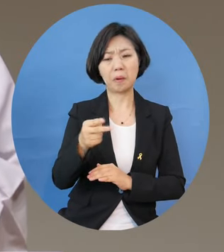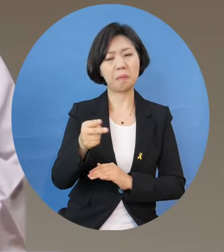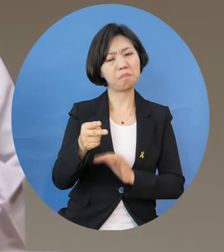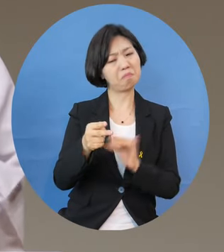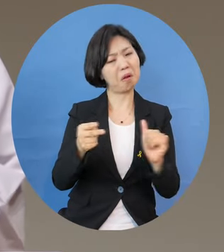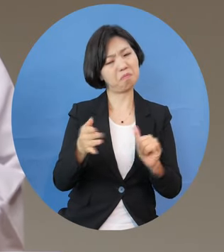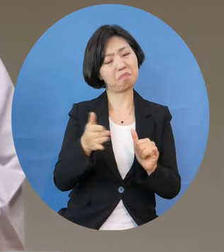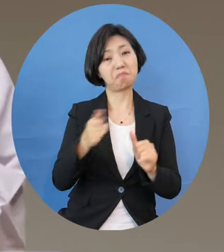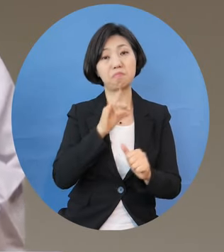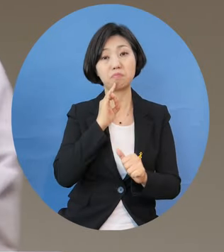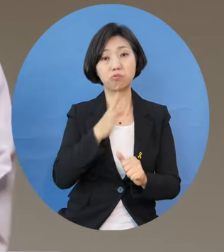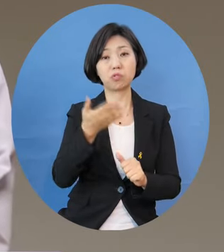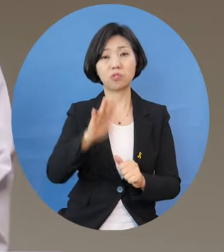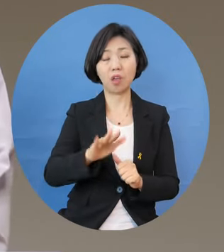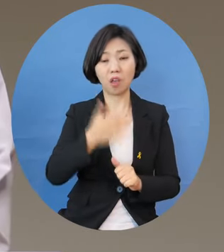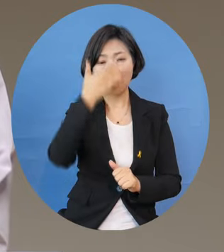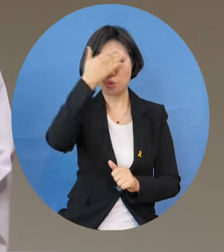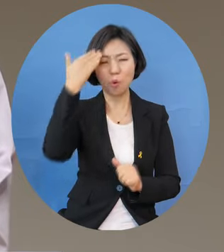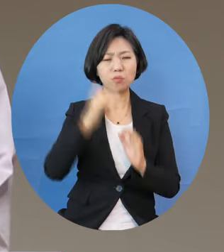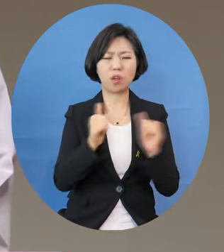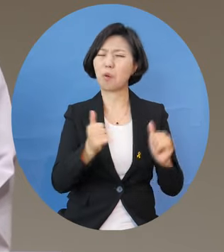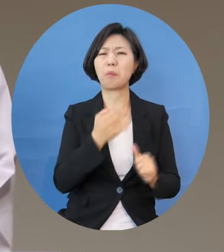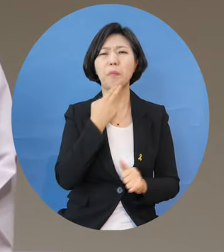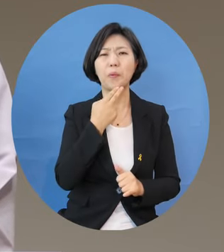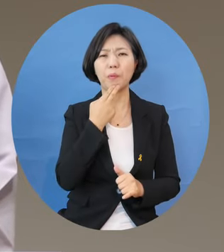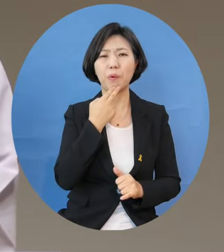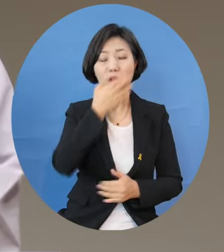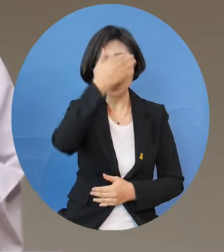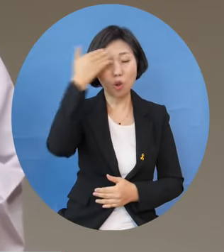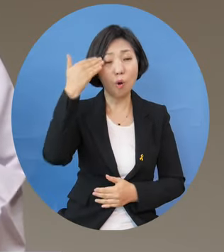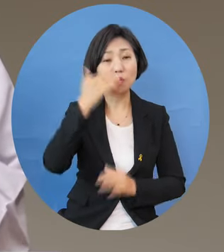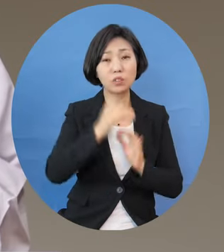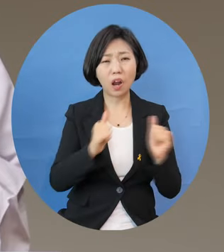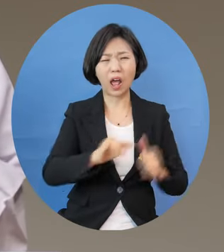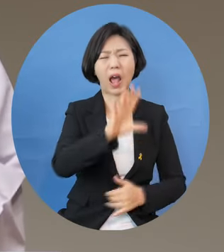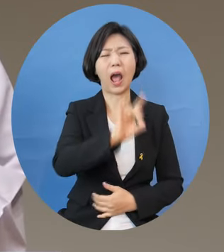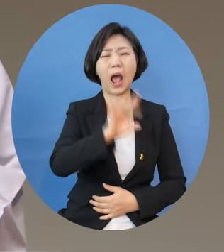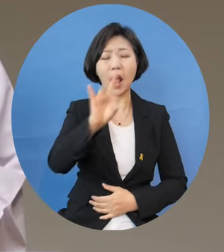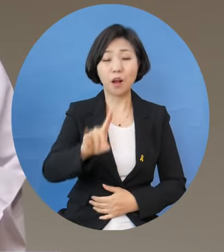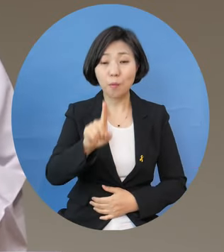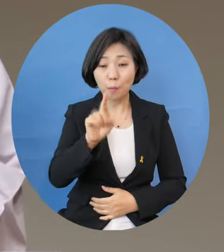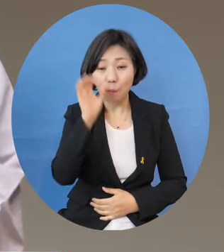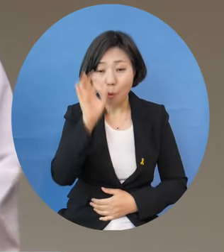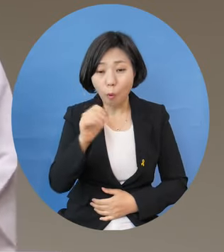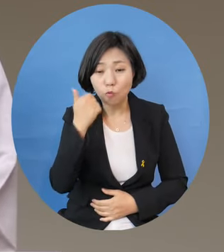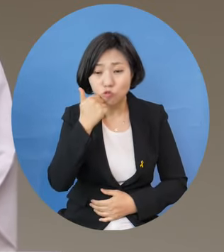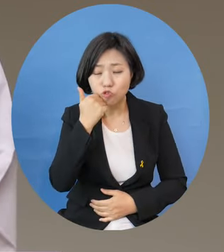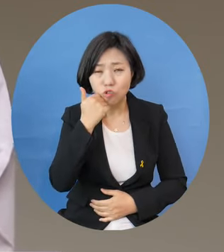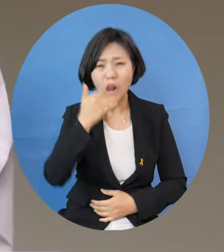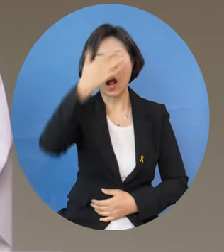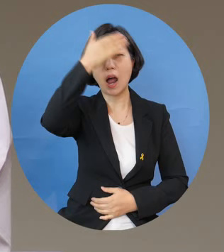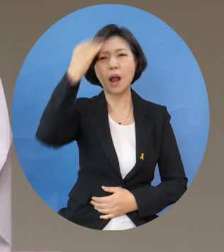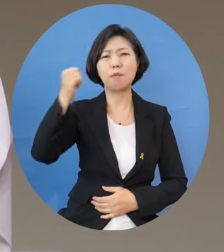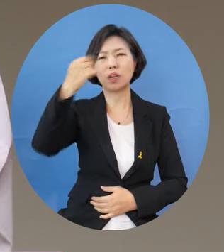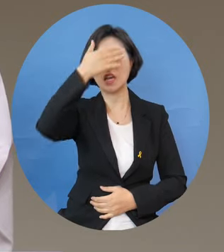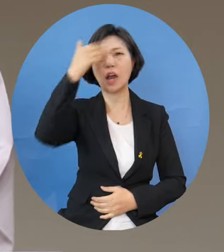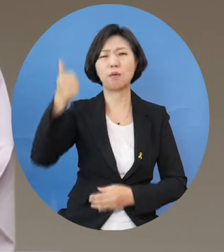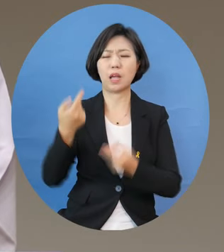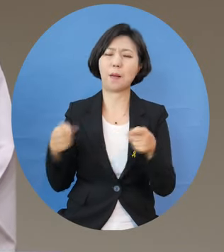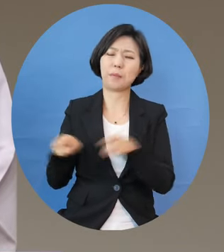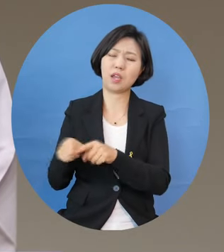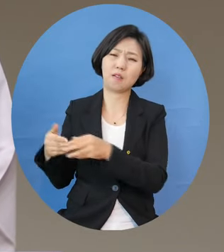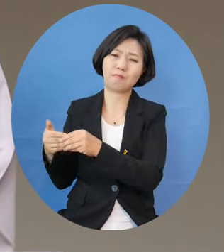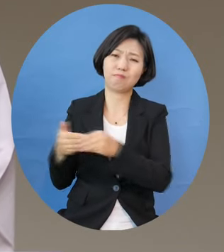젊은 사람은 거의 없고 젊은 사람은 어떤 분이 가로기든 어떤 분이냐 할아버지, 할머니 모시고 온 분들이 몇 분